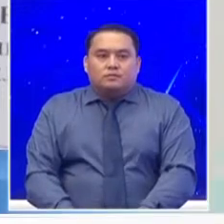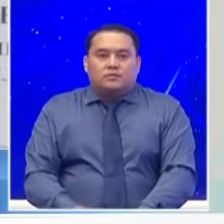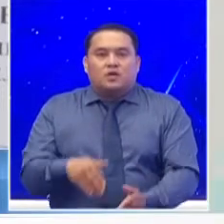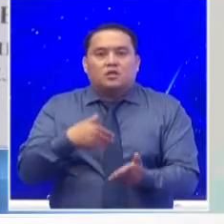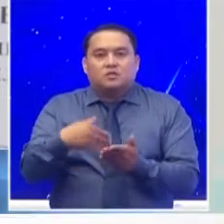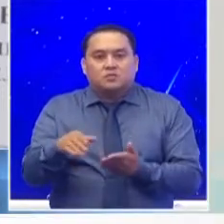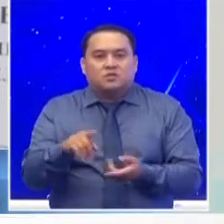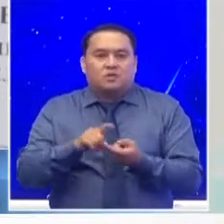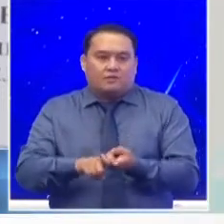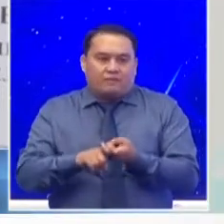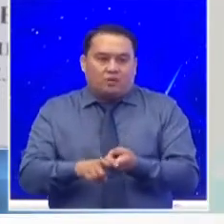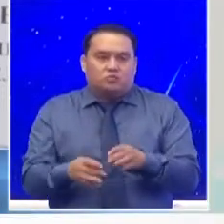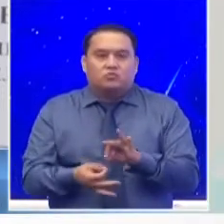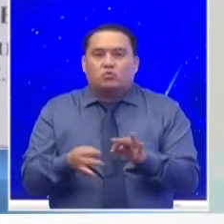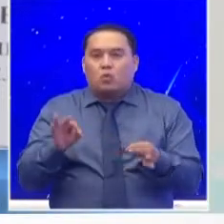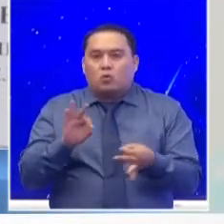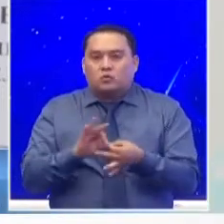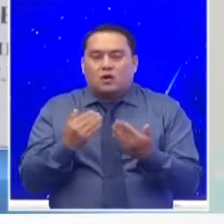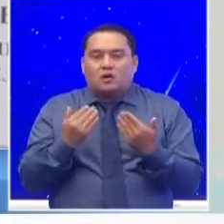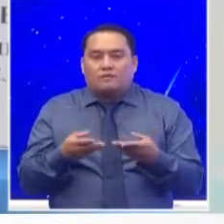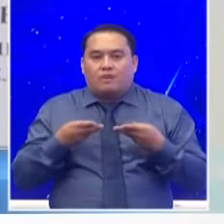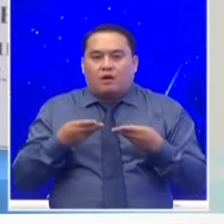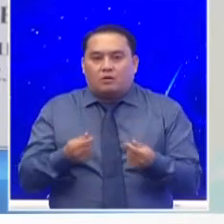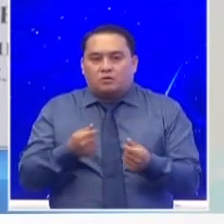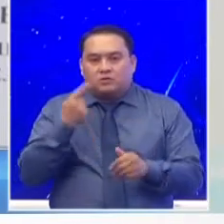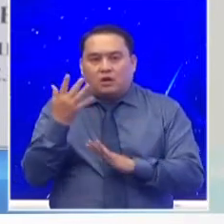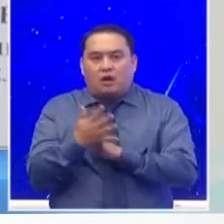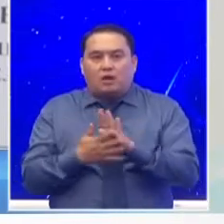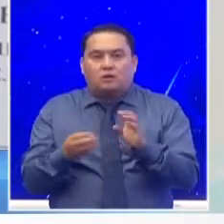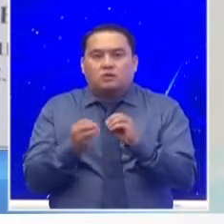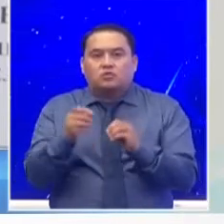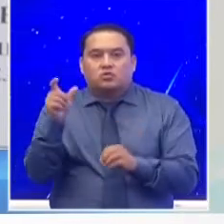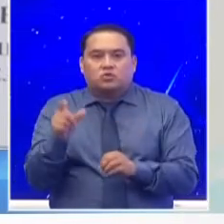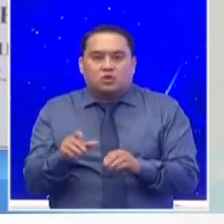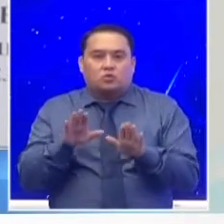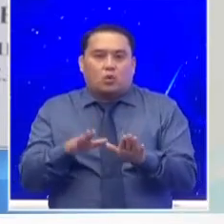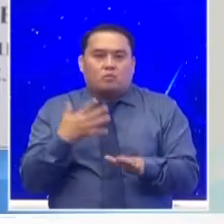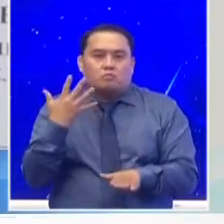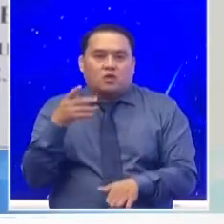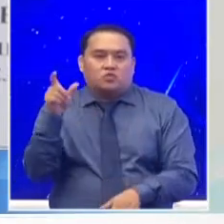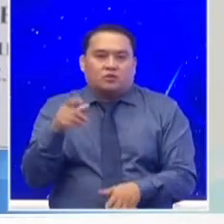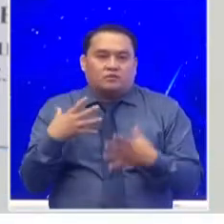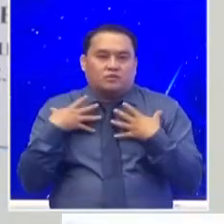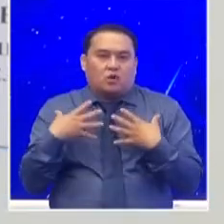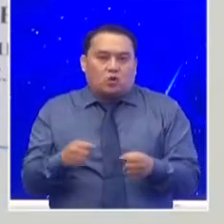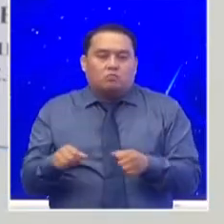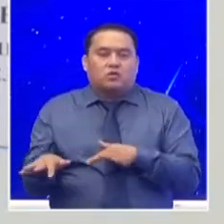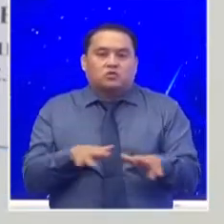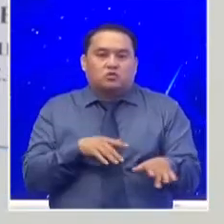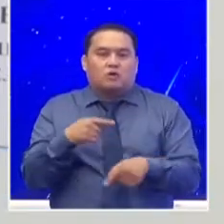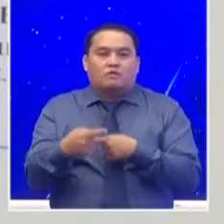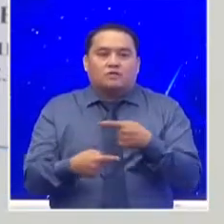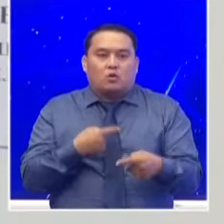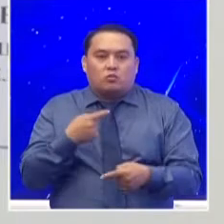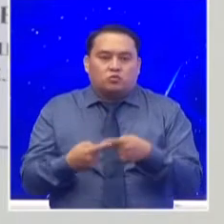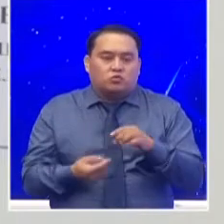Избавиться от этой зависимости очень сложно, так как она влияет на сознание. Из 10 человек только 5 могут вылечиться. Процесс восстановления